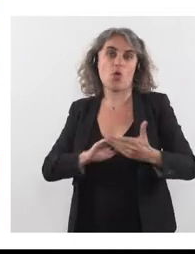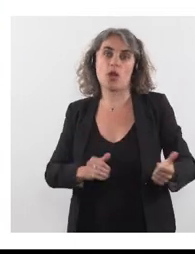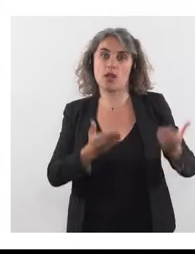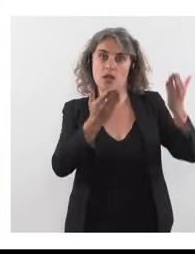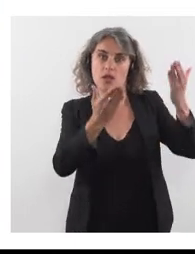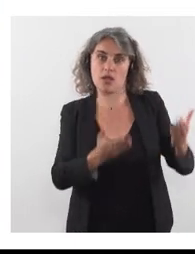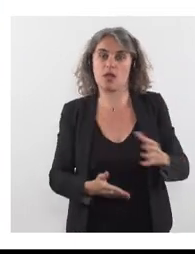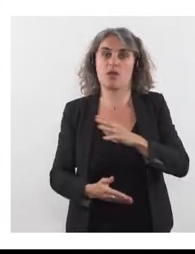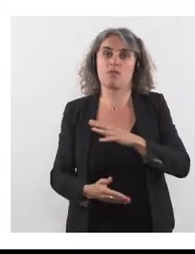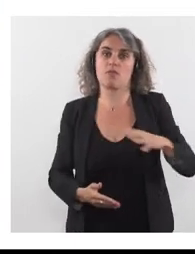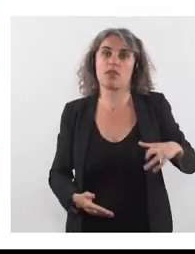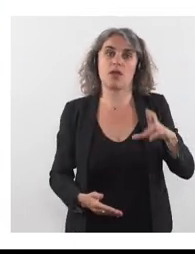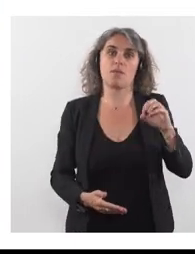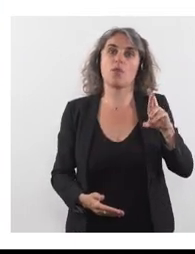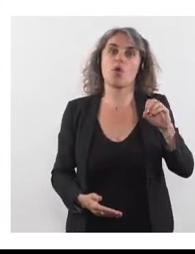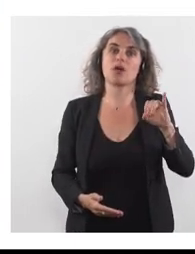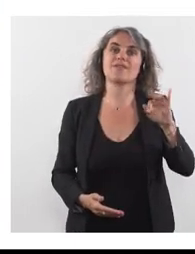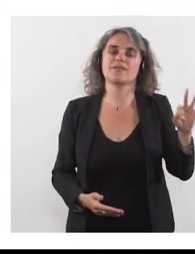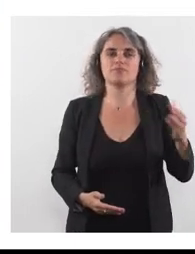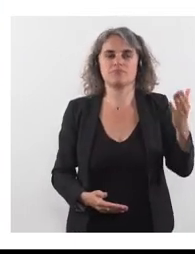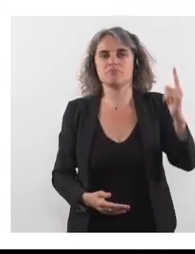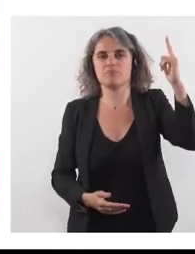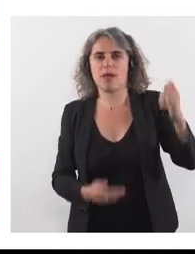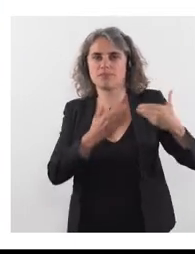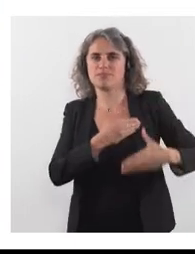Isabelle Rorive qui va lancer nos travaux et je vous remercie.